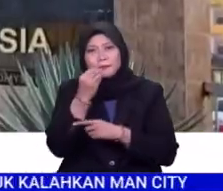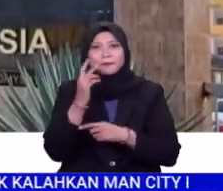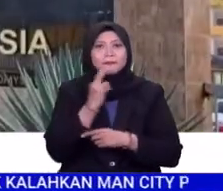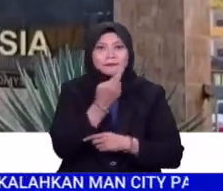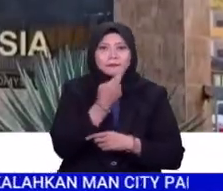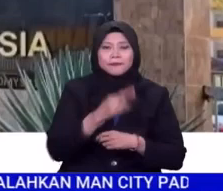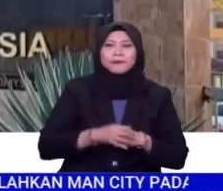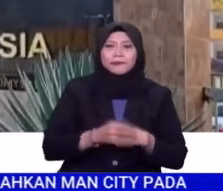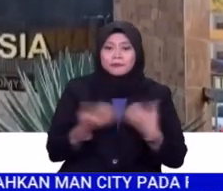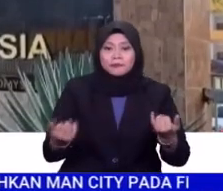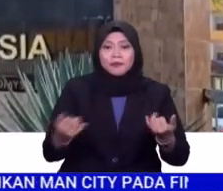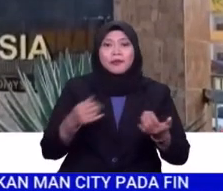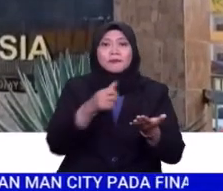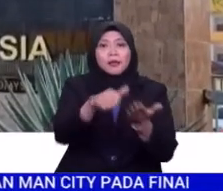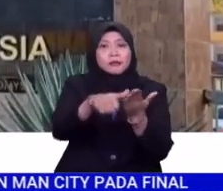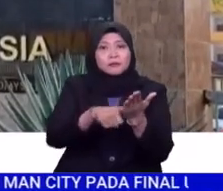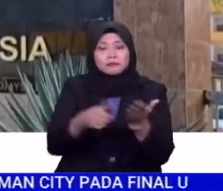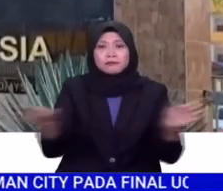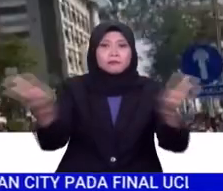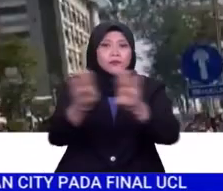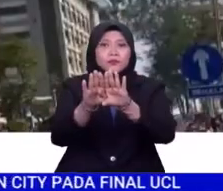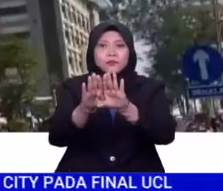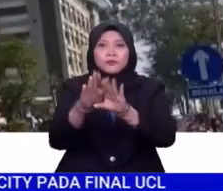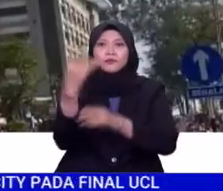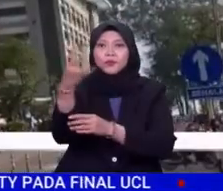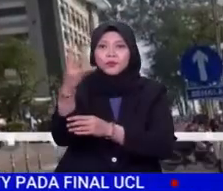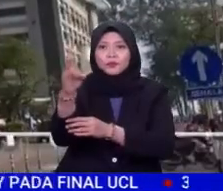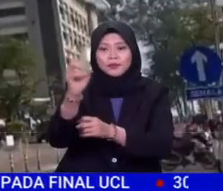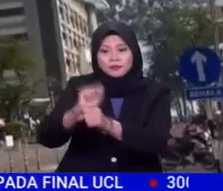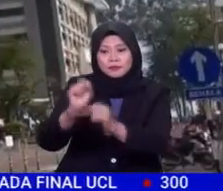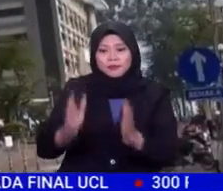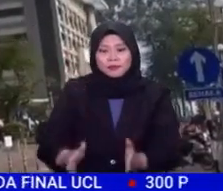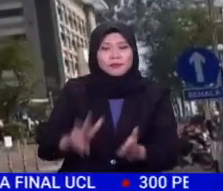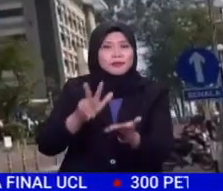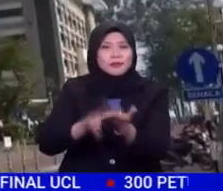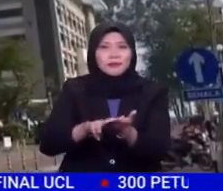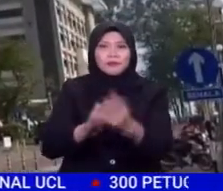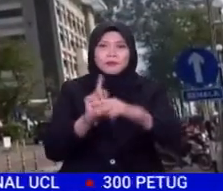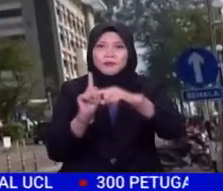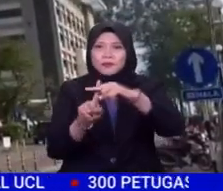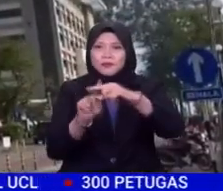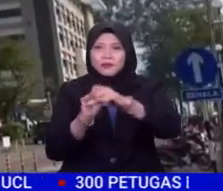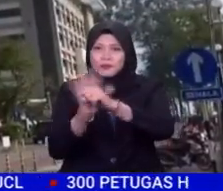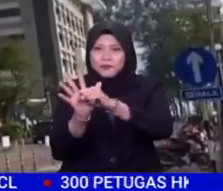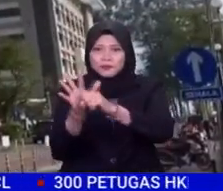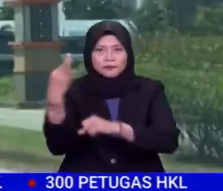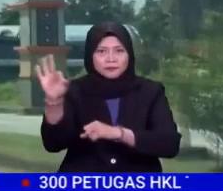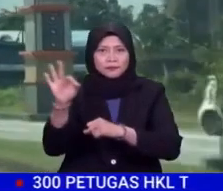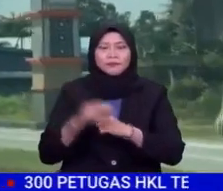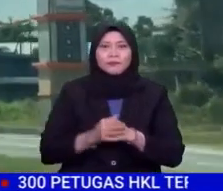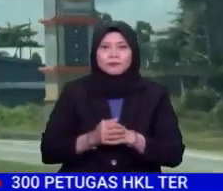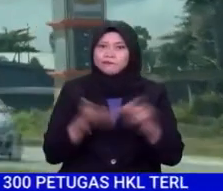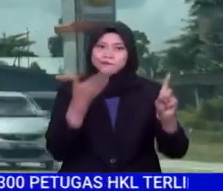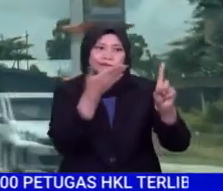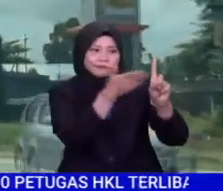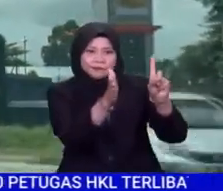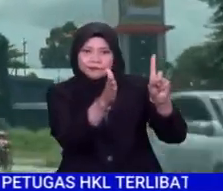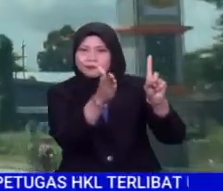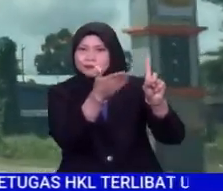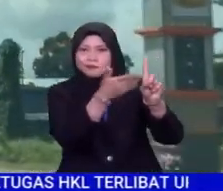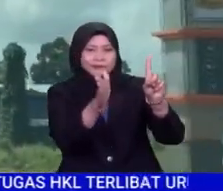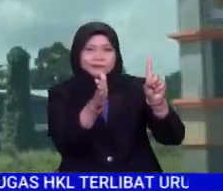raya terpaksa ditutup 14 hari kerana 17 pekerja disahkan positif COVID-19. Pelanggaran demi